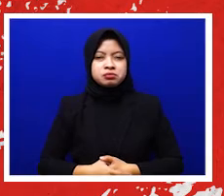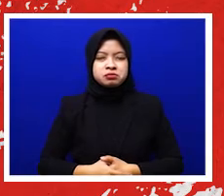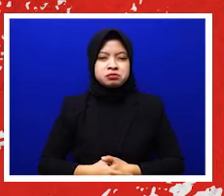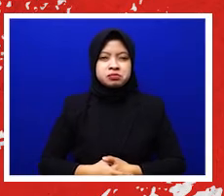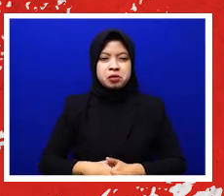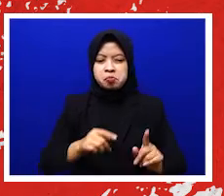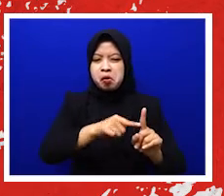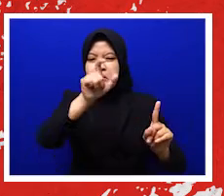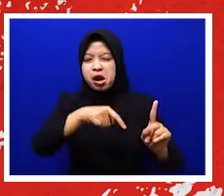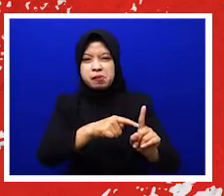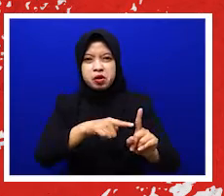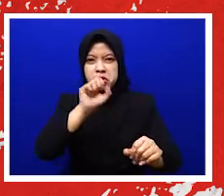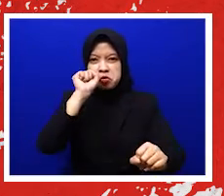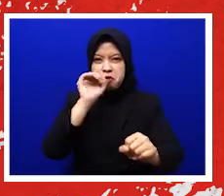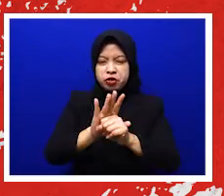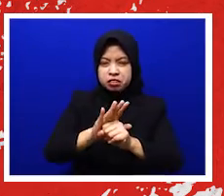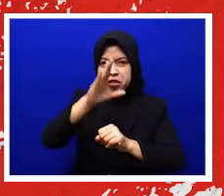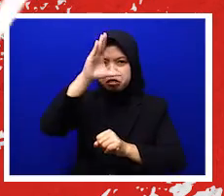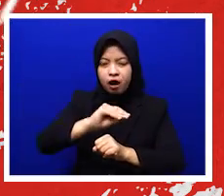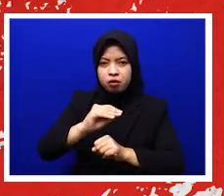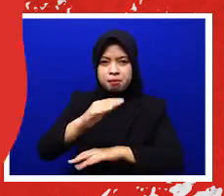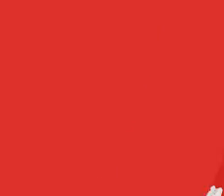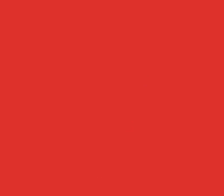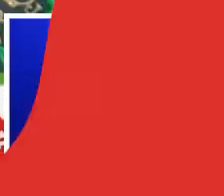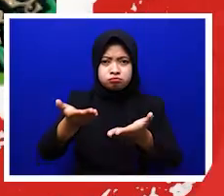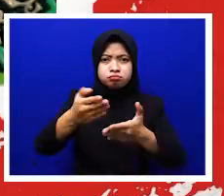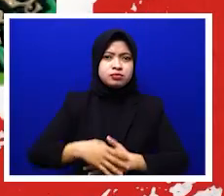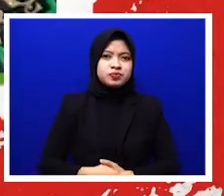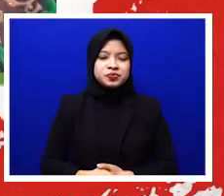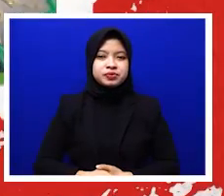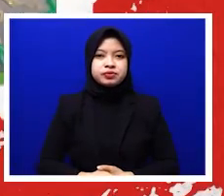memprediksi adanya COVID-19 ini. Langsung aja lihat beritanya.